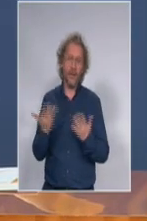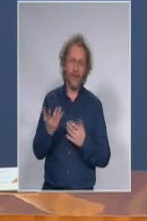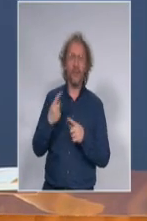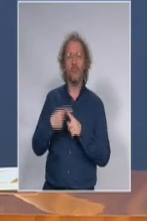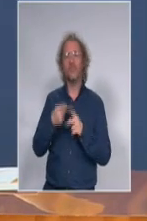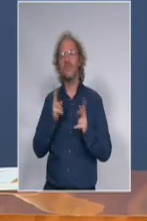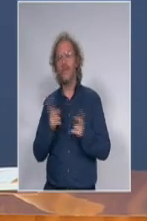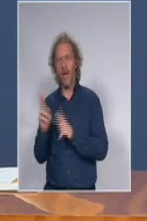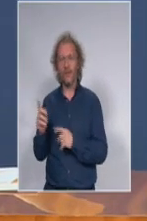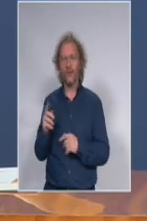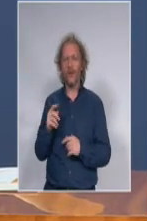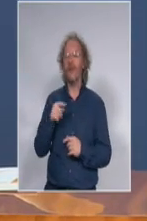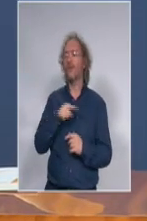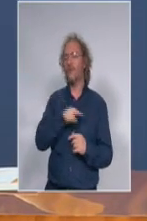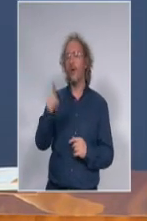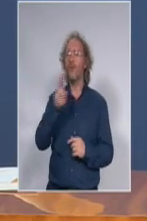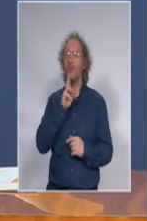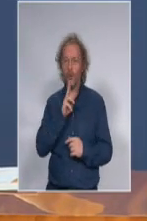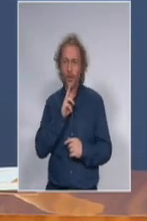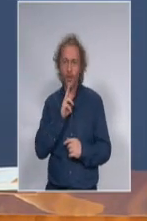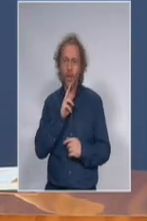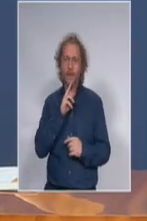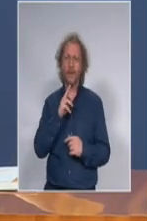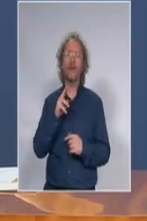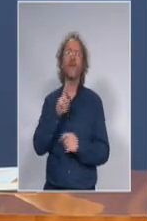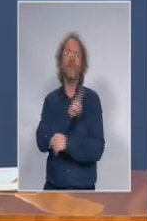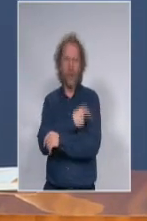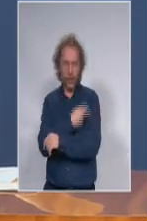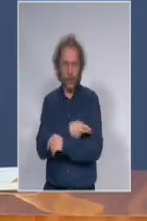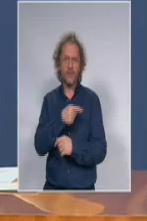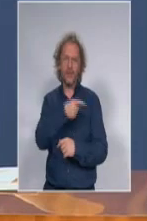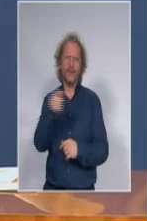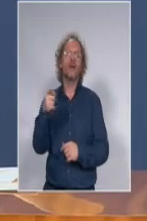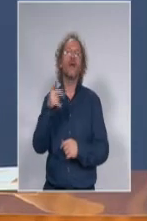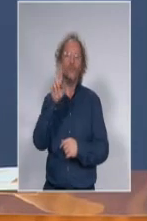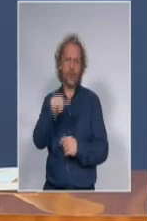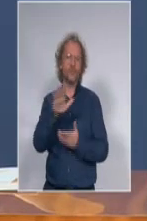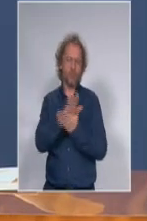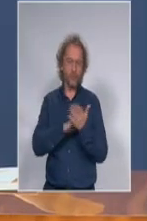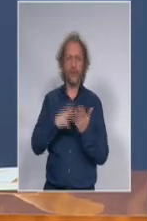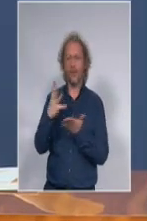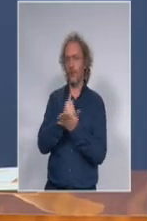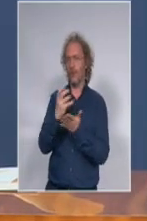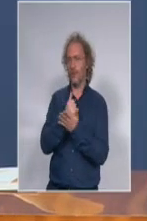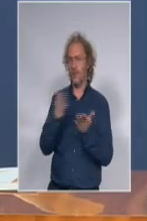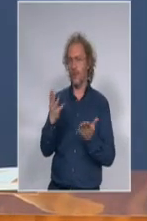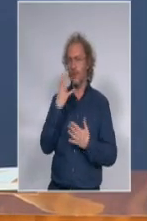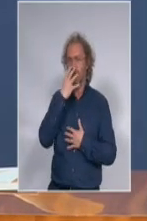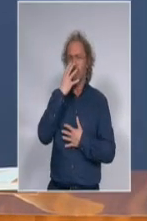usluzi našem zdravstvenom sistemu. Da biste razumeli koliko je to važno i koliko je to veliko,